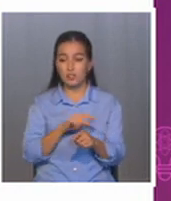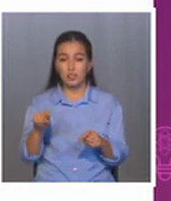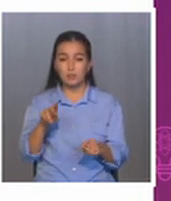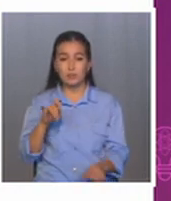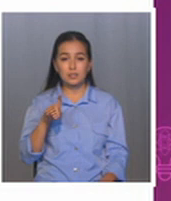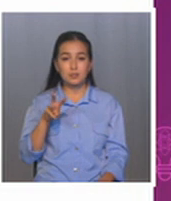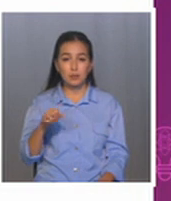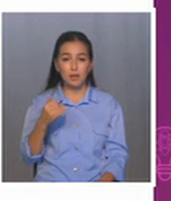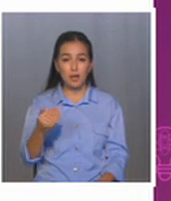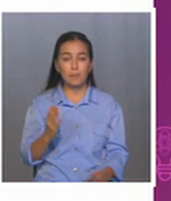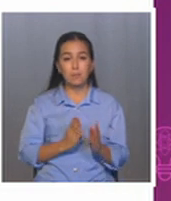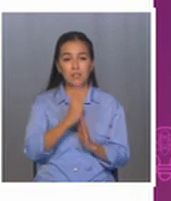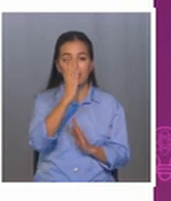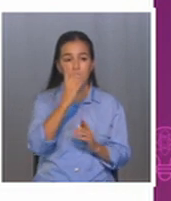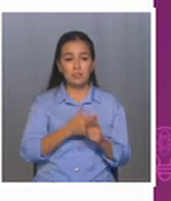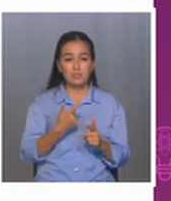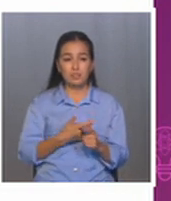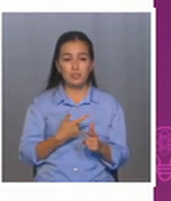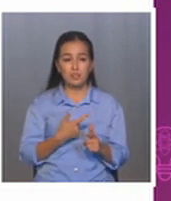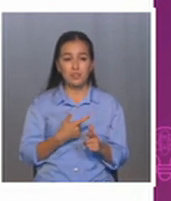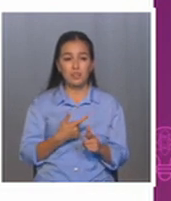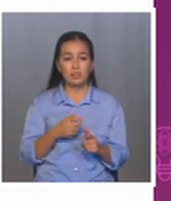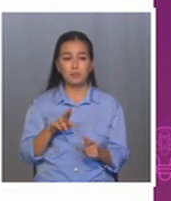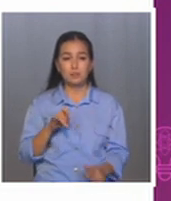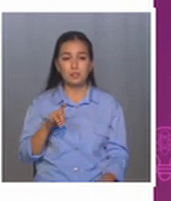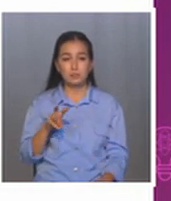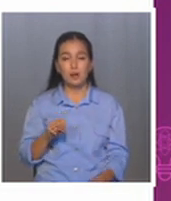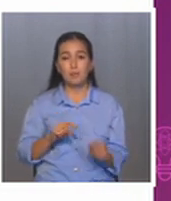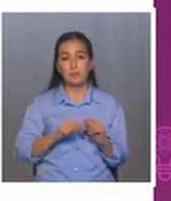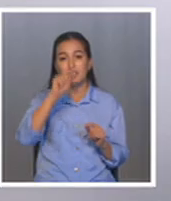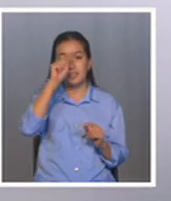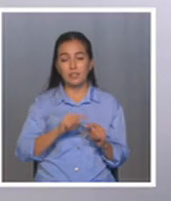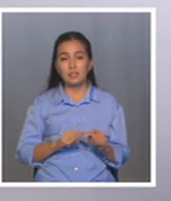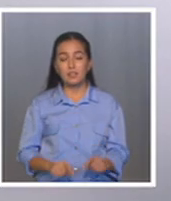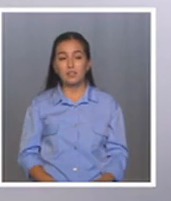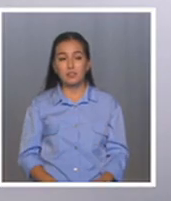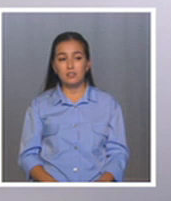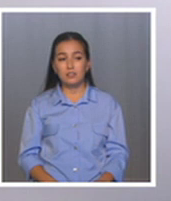призманың биіктігі деп атайды. Призма биіктігі.